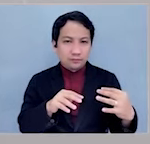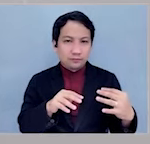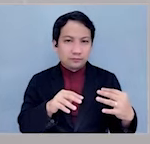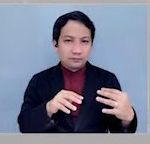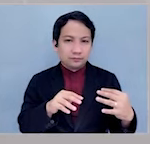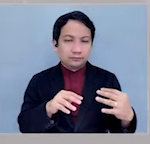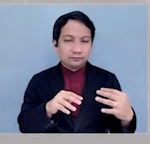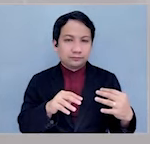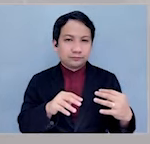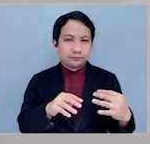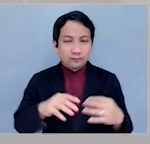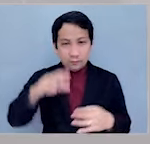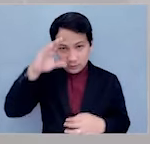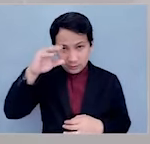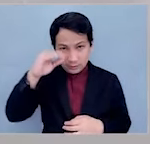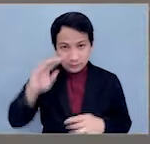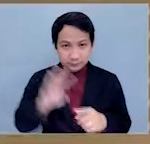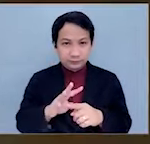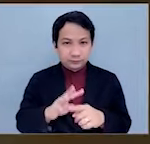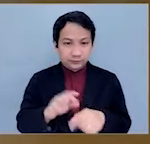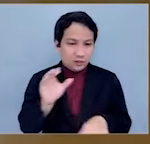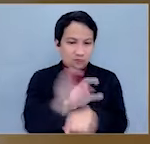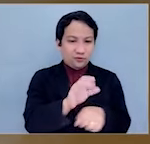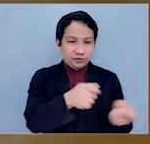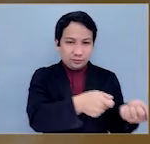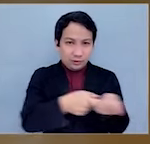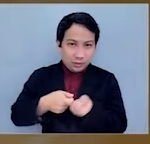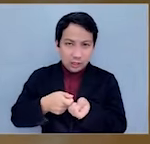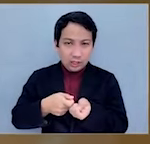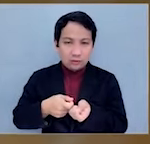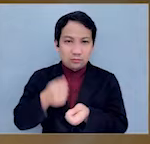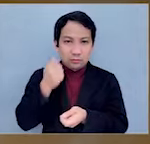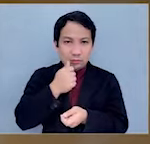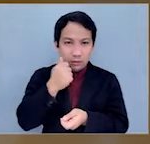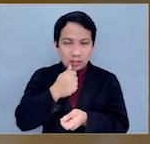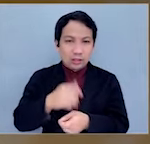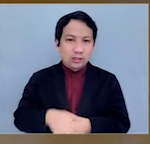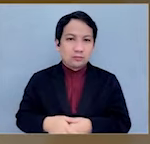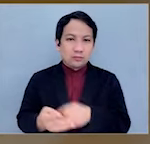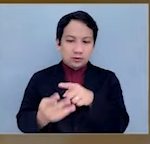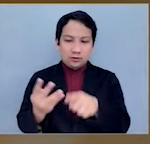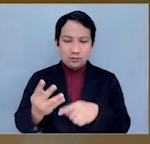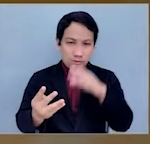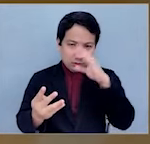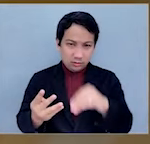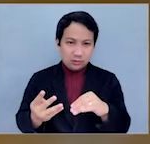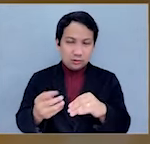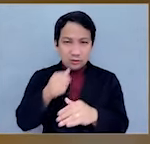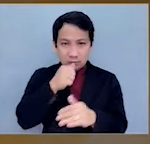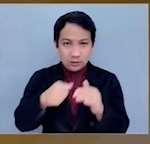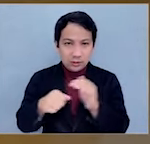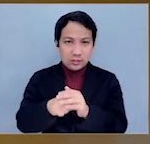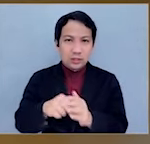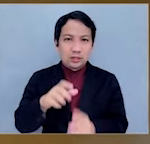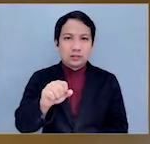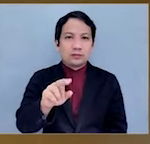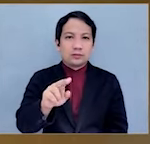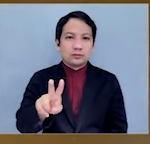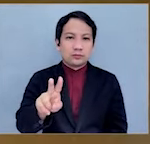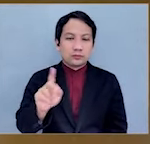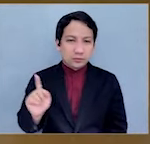mga lalaki is pinipilit na hilain yung babae. Ang apat na lalaki nagtago pa raw sa SUV nang lumapit ang mga